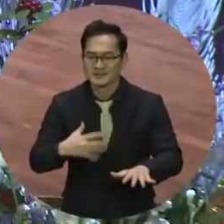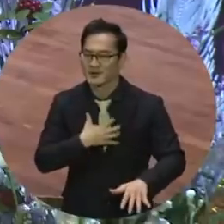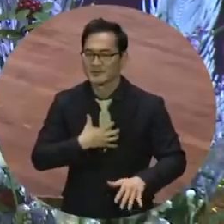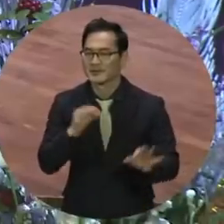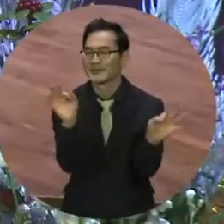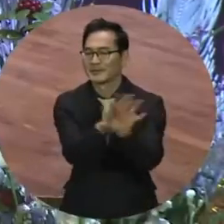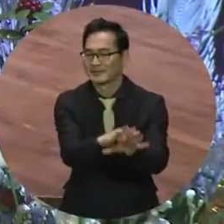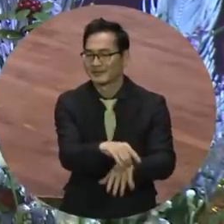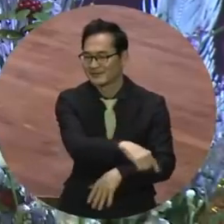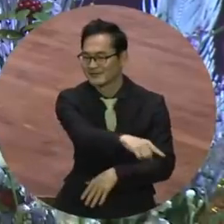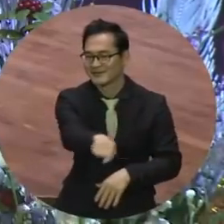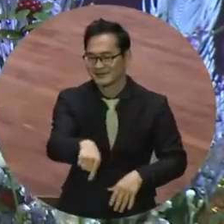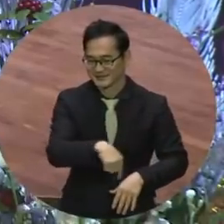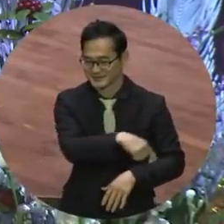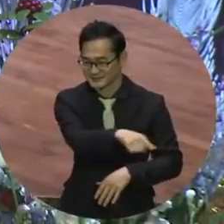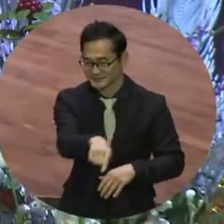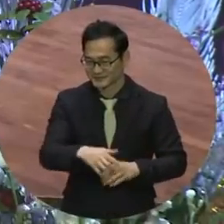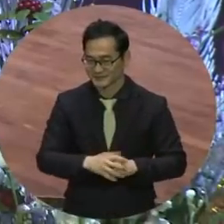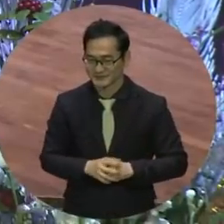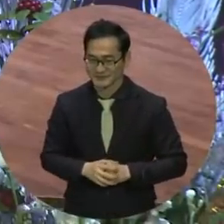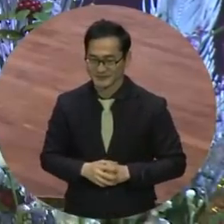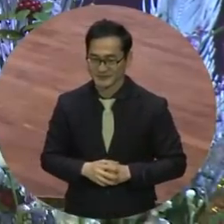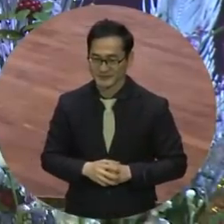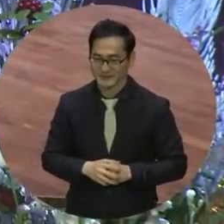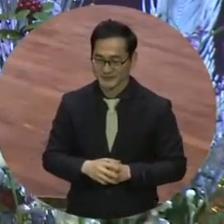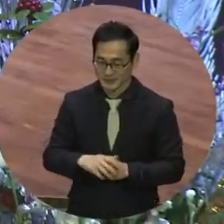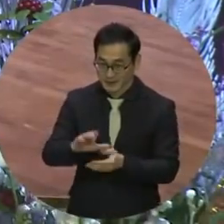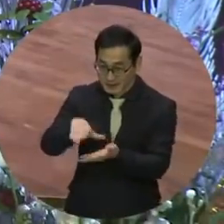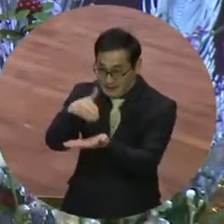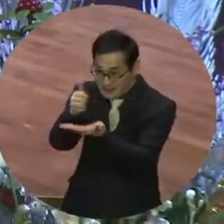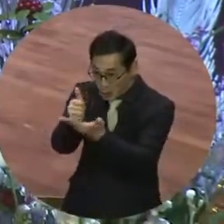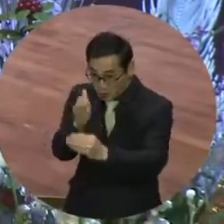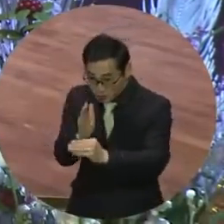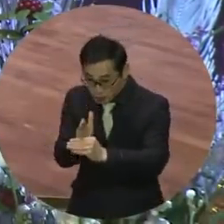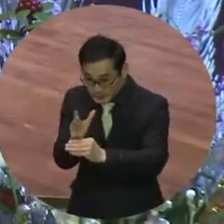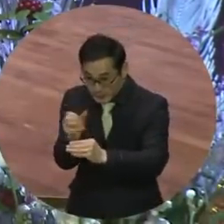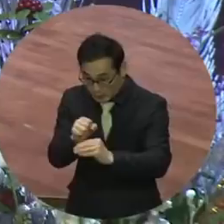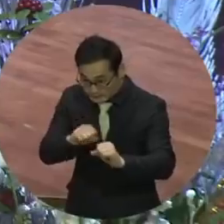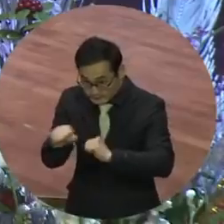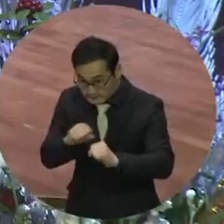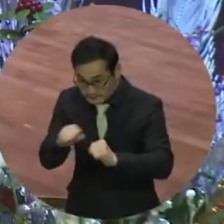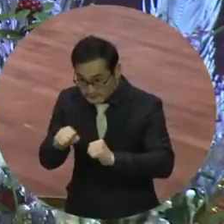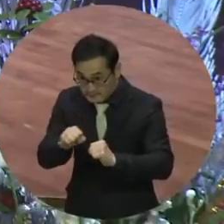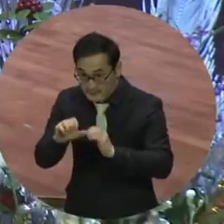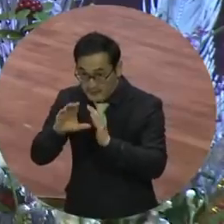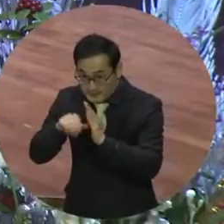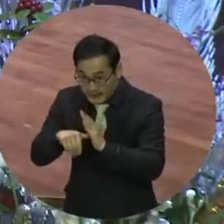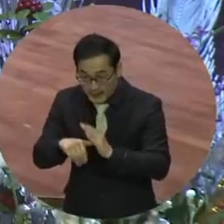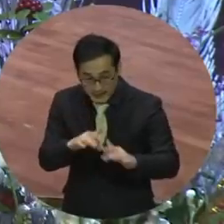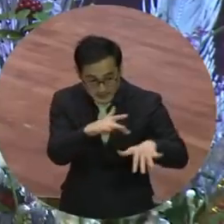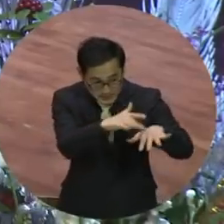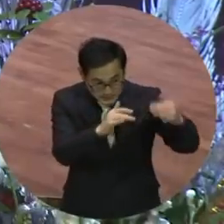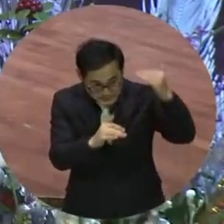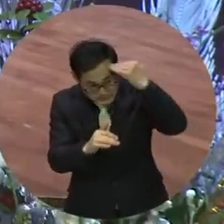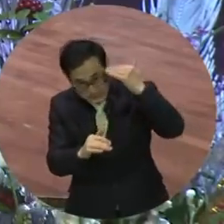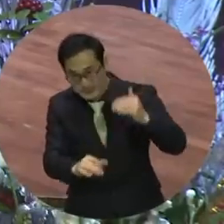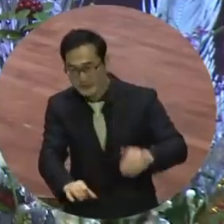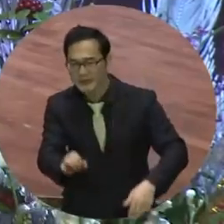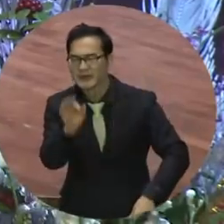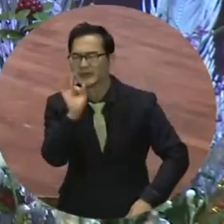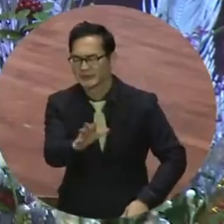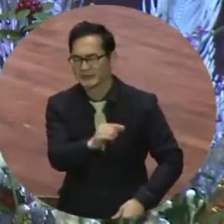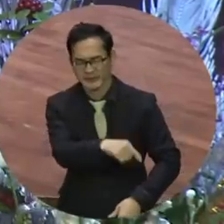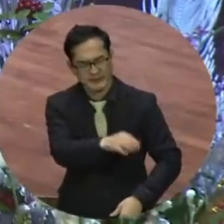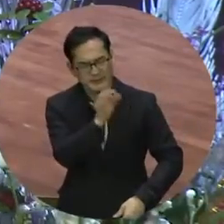그리스도 중심으로 전도하는 단체에 허감이 들어올 수 없어요. 그 누가 상임위원지 누가 아 이렇게